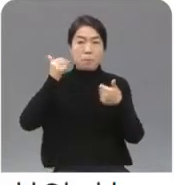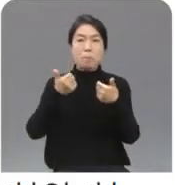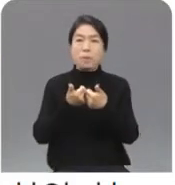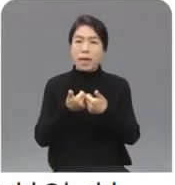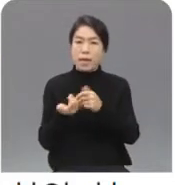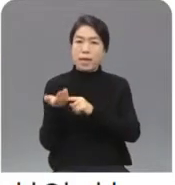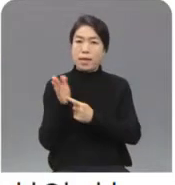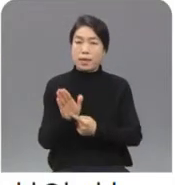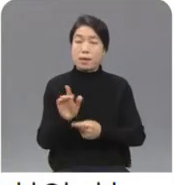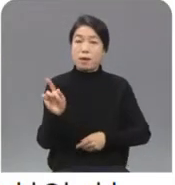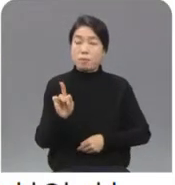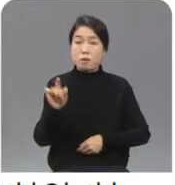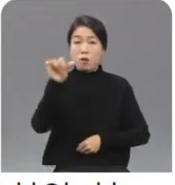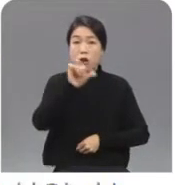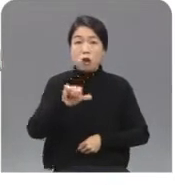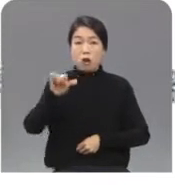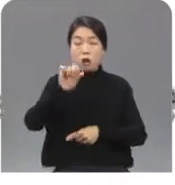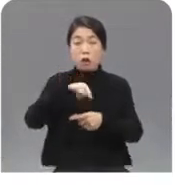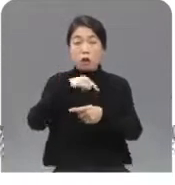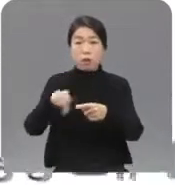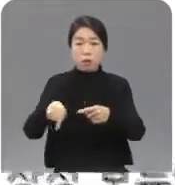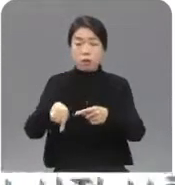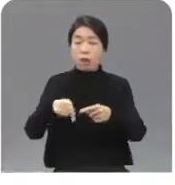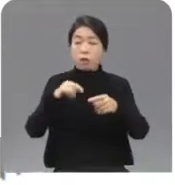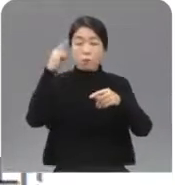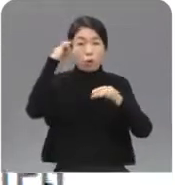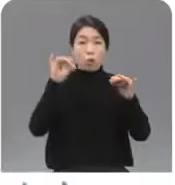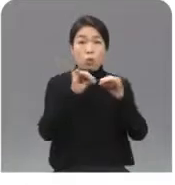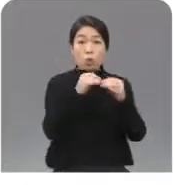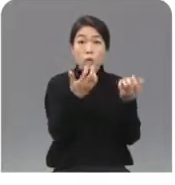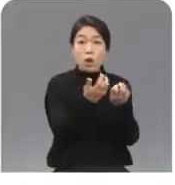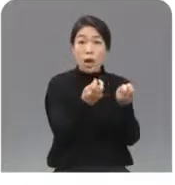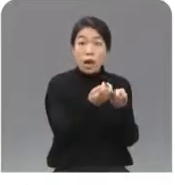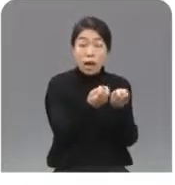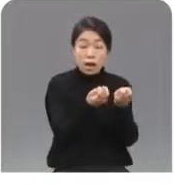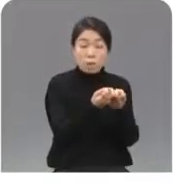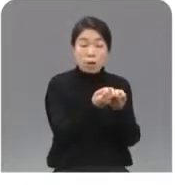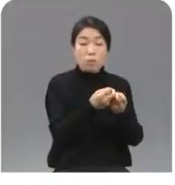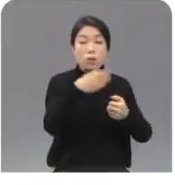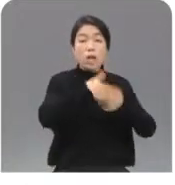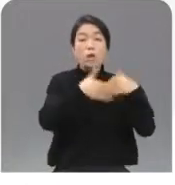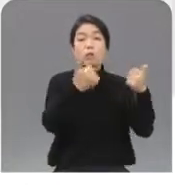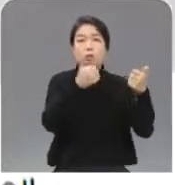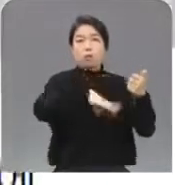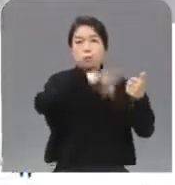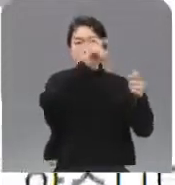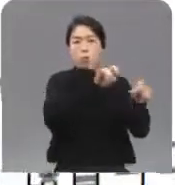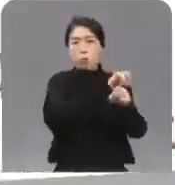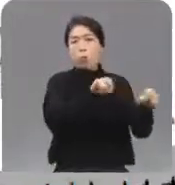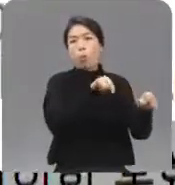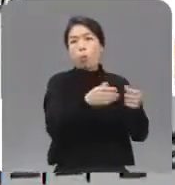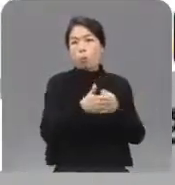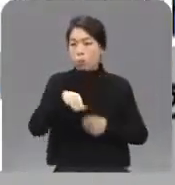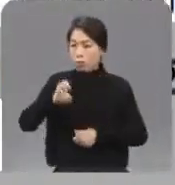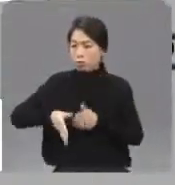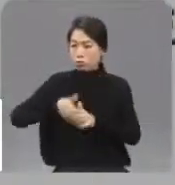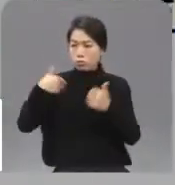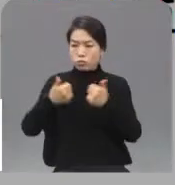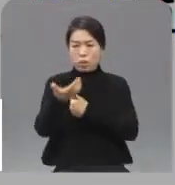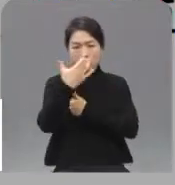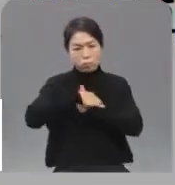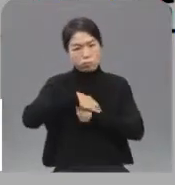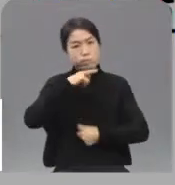아시안게임 동의안을 대구시 의회에서 먼저 보류시켰다며 홍시장이 광주시 의외의 책임을 돌리는